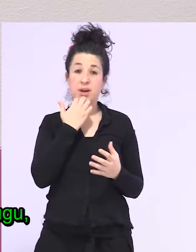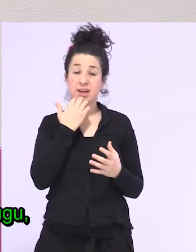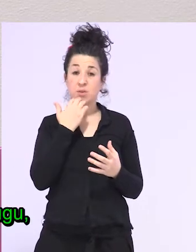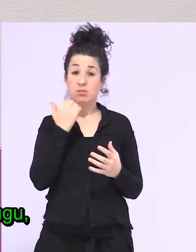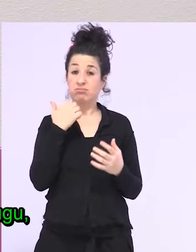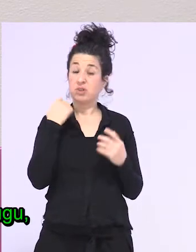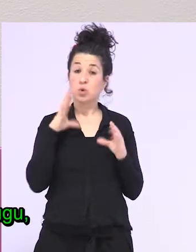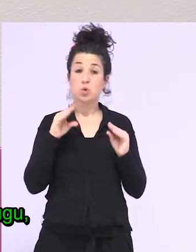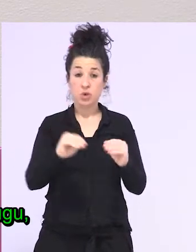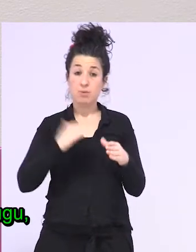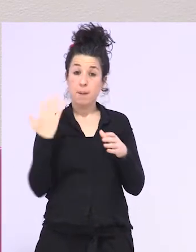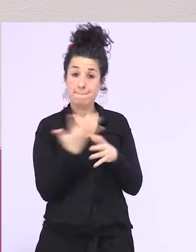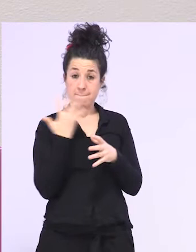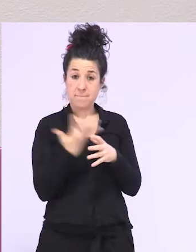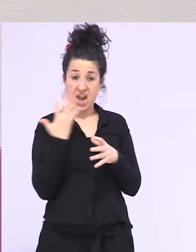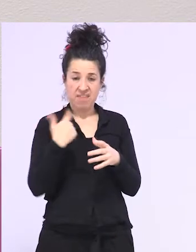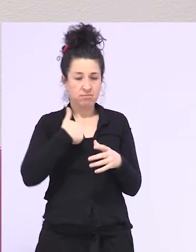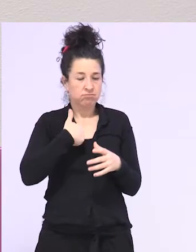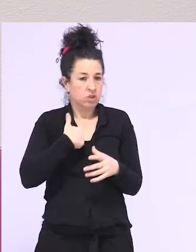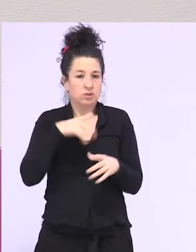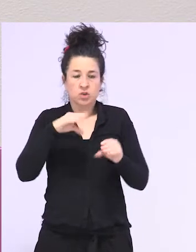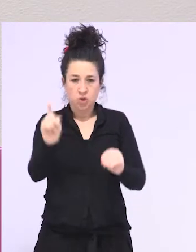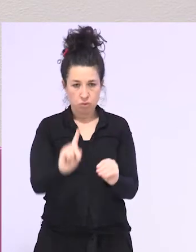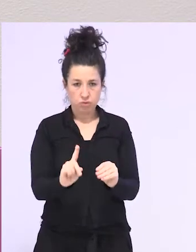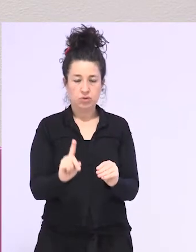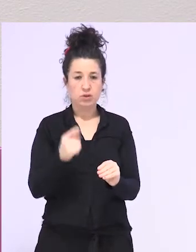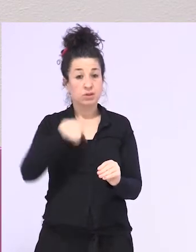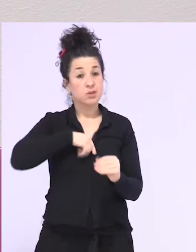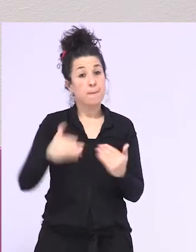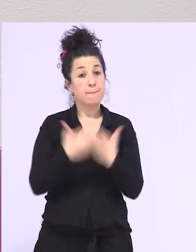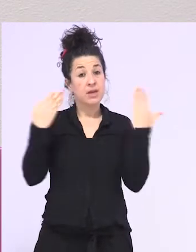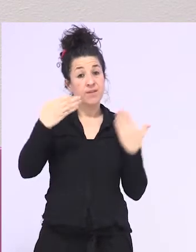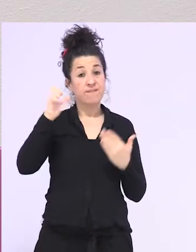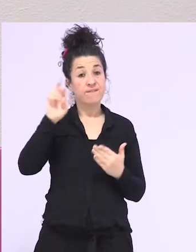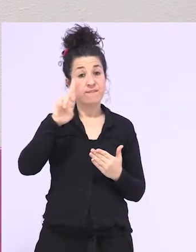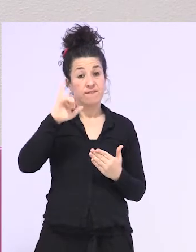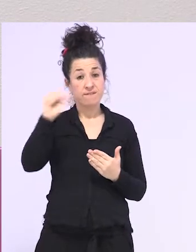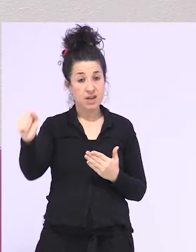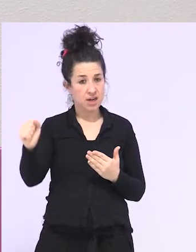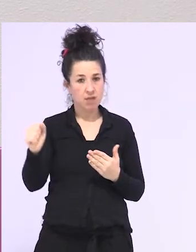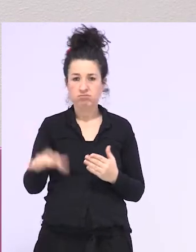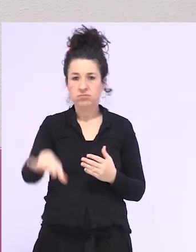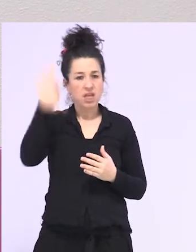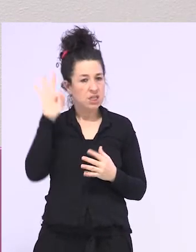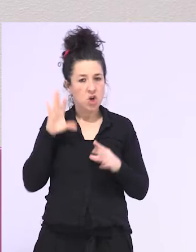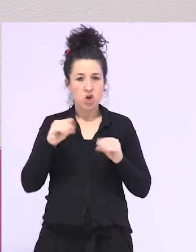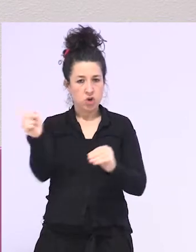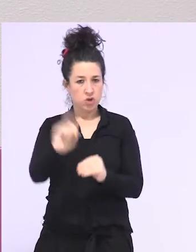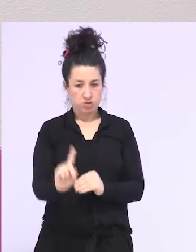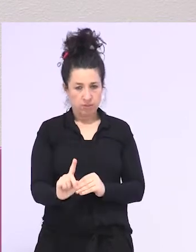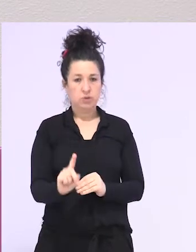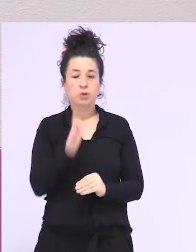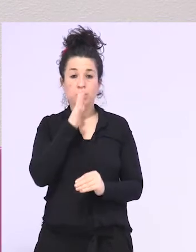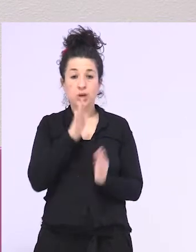baldin badegu, nik ez dut erabiltzen, berriane hasieratik erabaki genunez erabiltzea, eta ondorioz, liburua horri batzuk